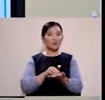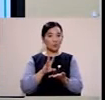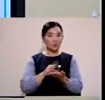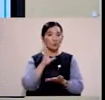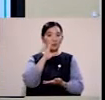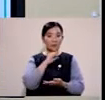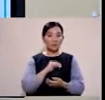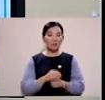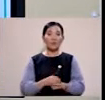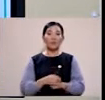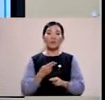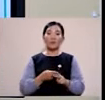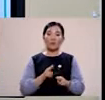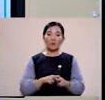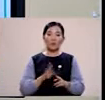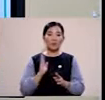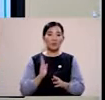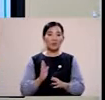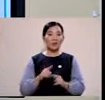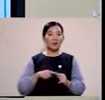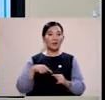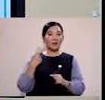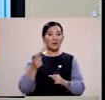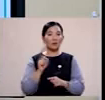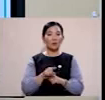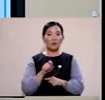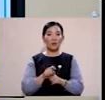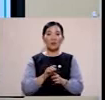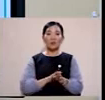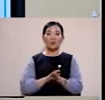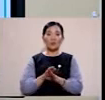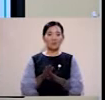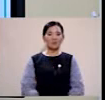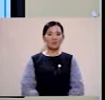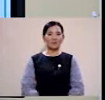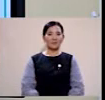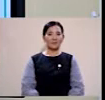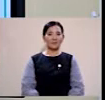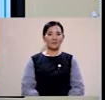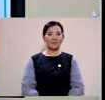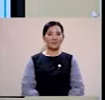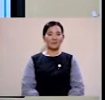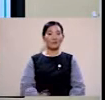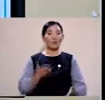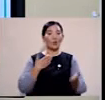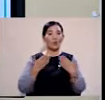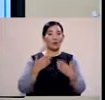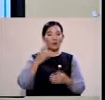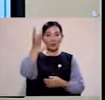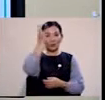ulgurdingizmi? Bunday bo'lsa, keyingi topshiriqni bajarishga o'tamiz. Muomala